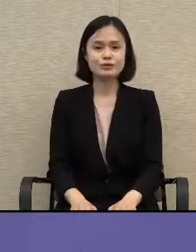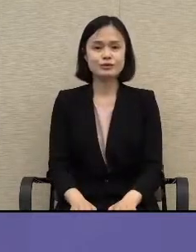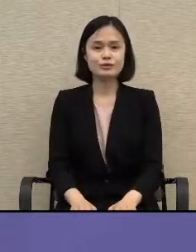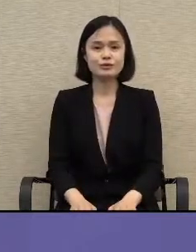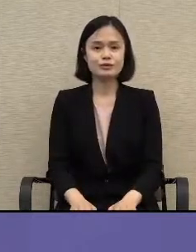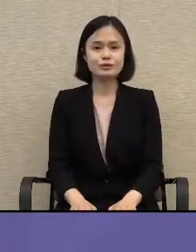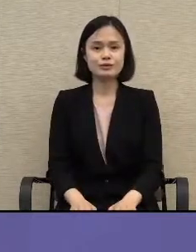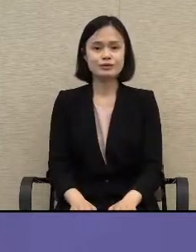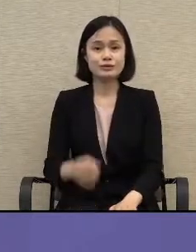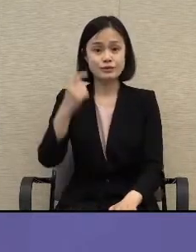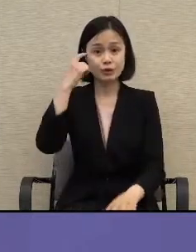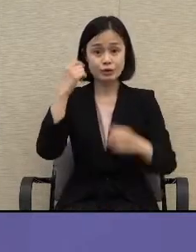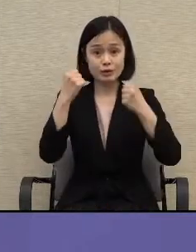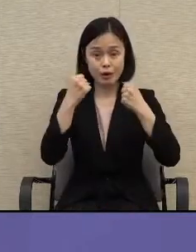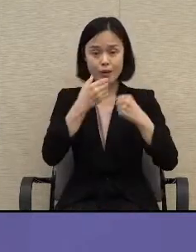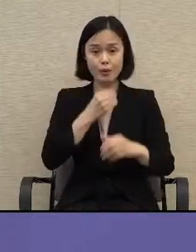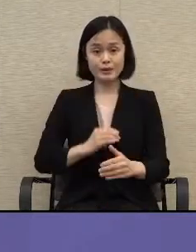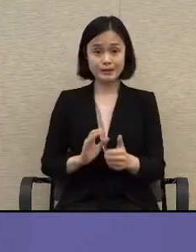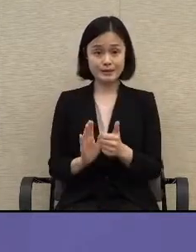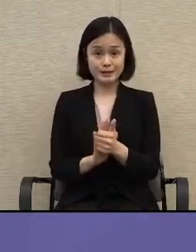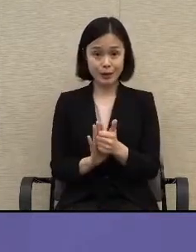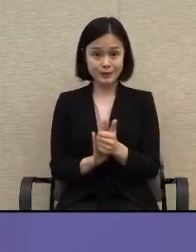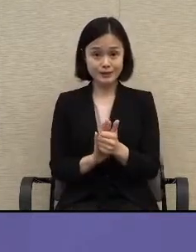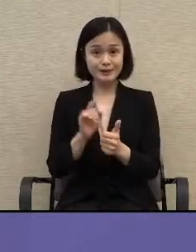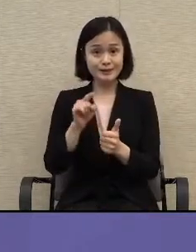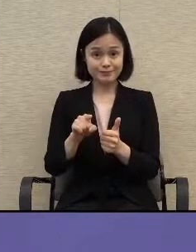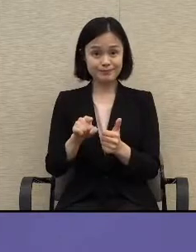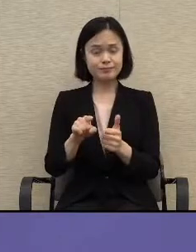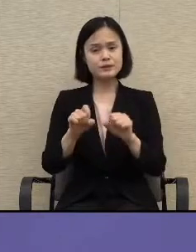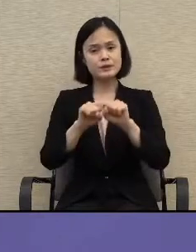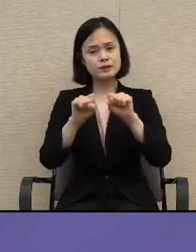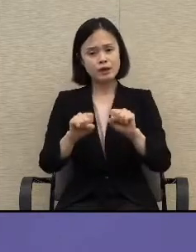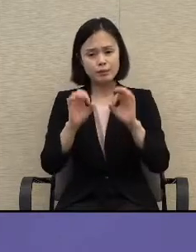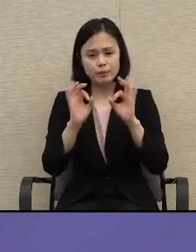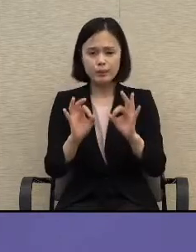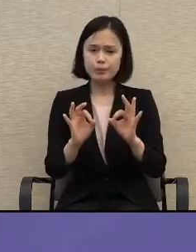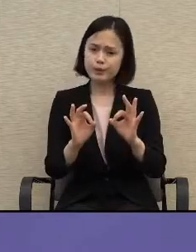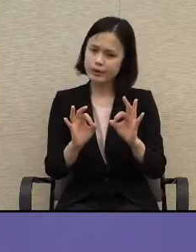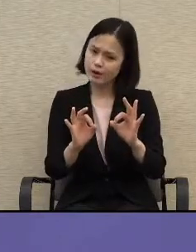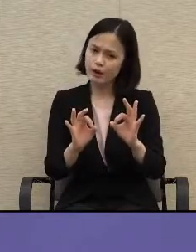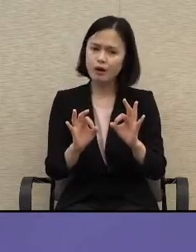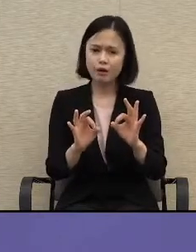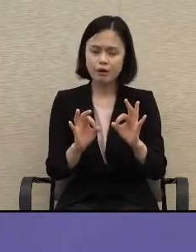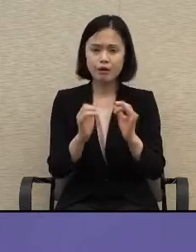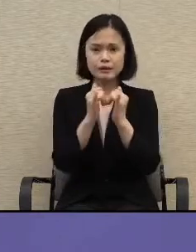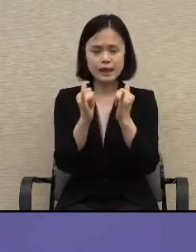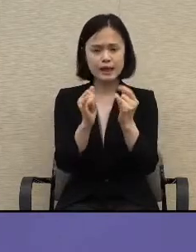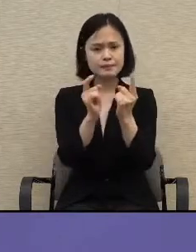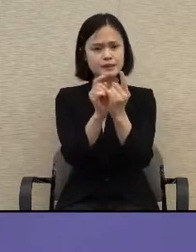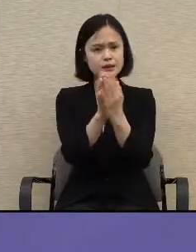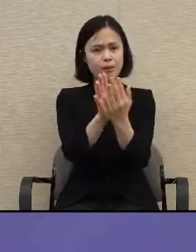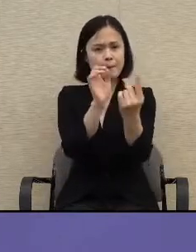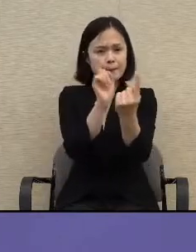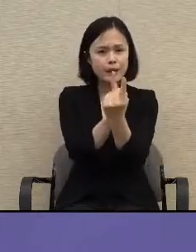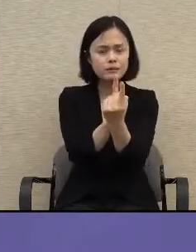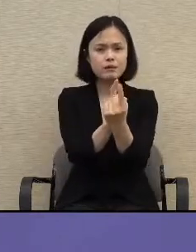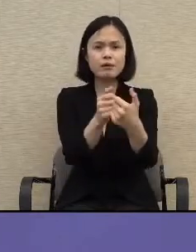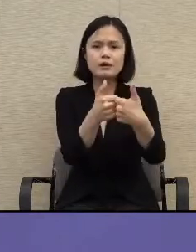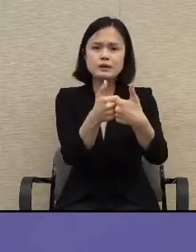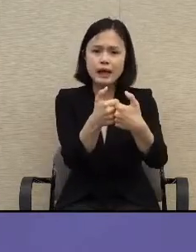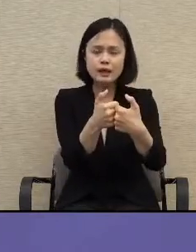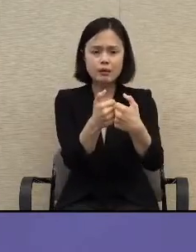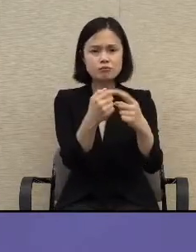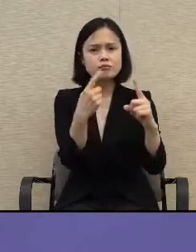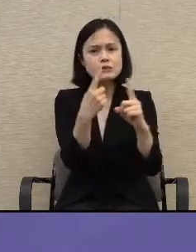정신건강 복지 서비스 제공 인프라가 사실은 이제 많은 위험성에 노출이 되어 있고 사람을 직접적으로 대면하는 이제